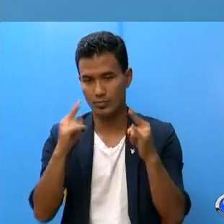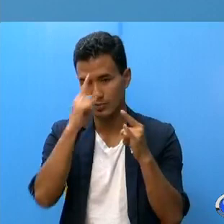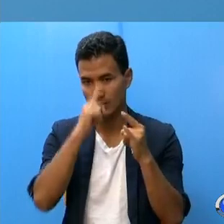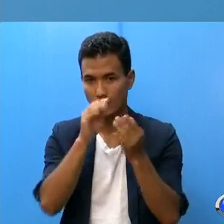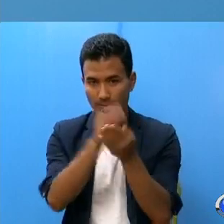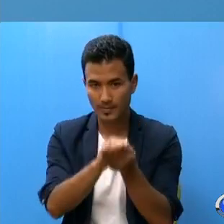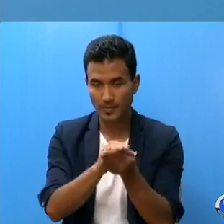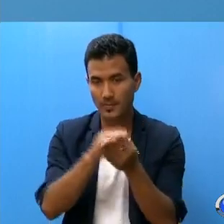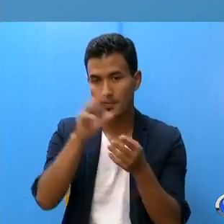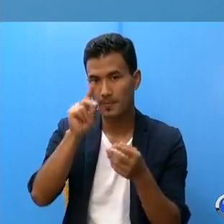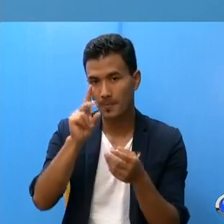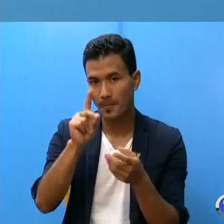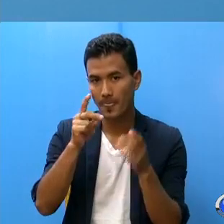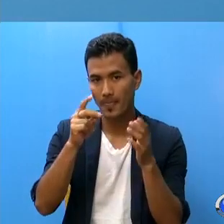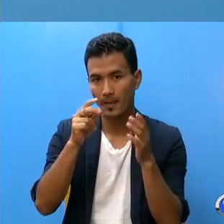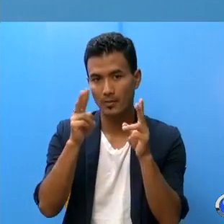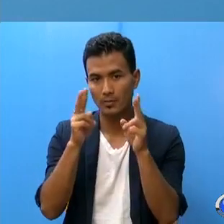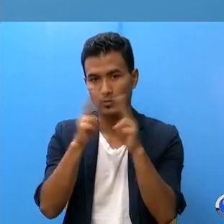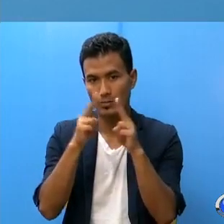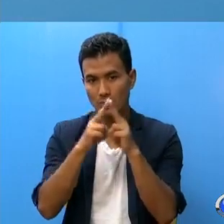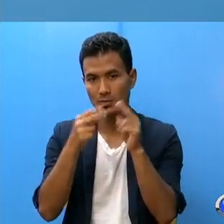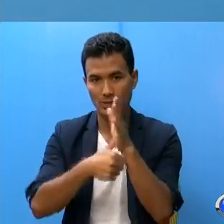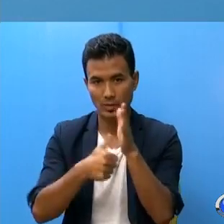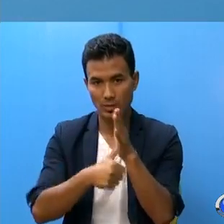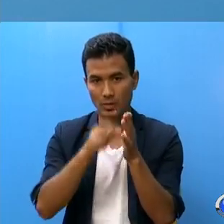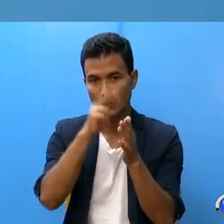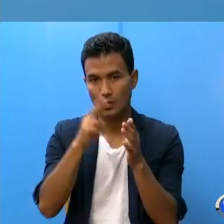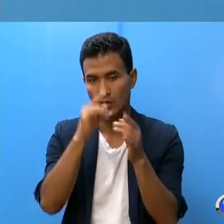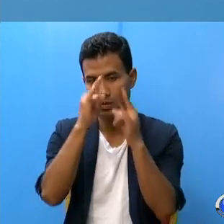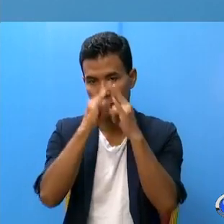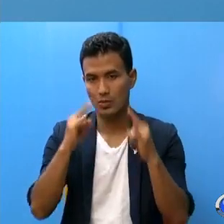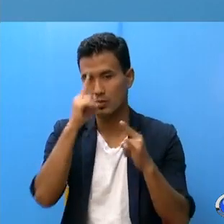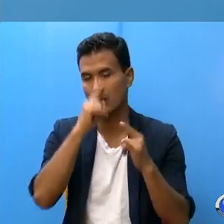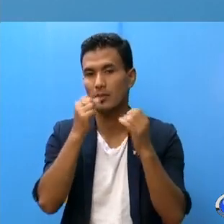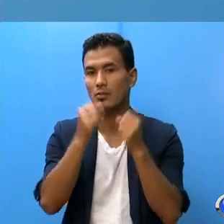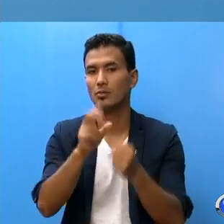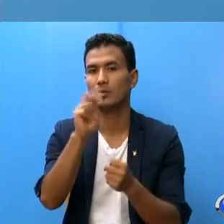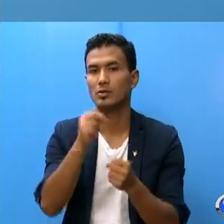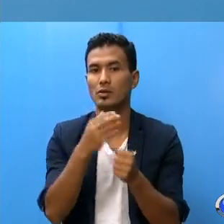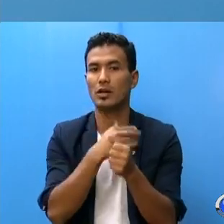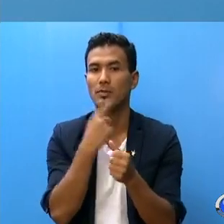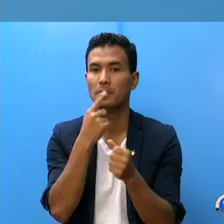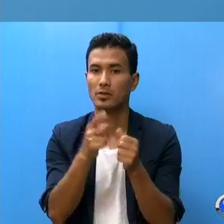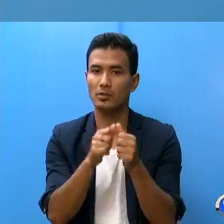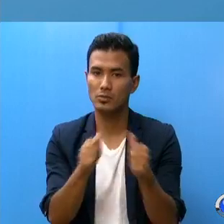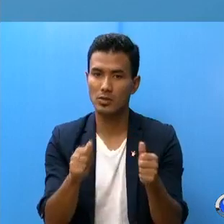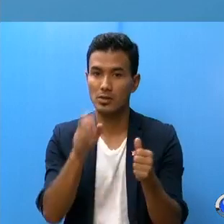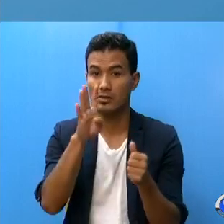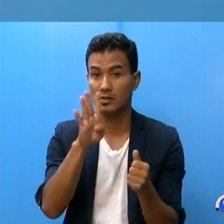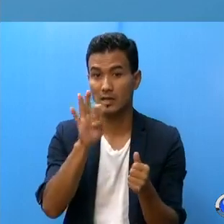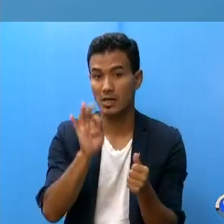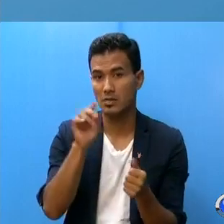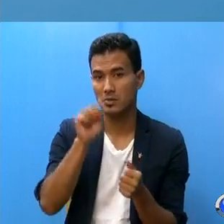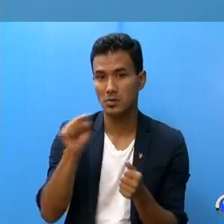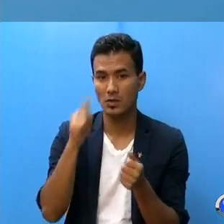हाला कॉंट्ड ट्रेसिकाट कवारेंटाइन नए या क्रावड